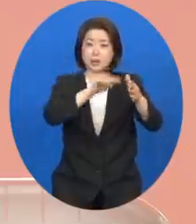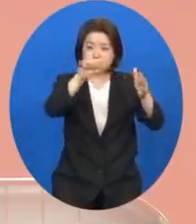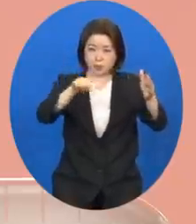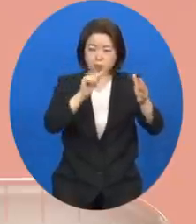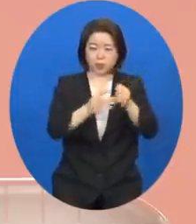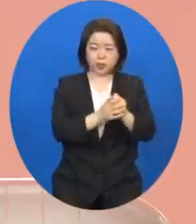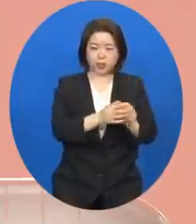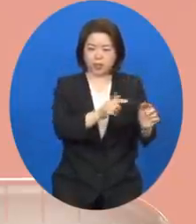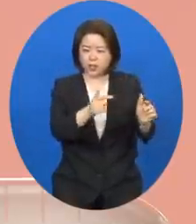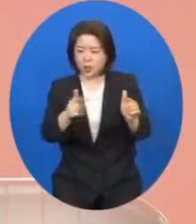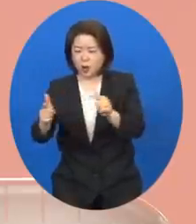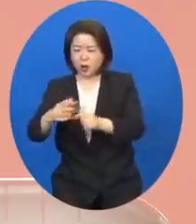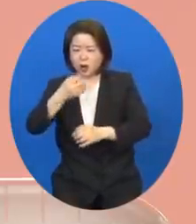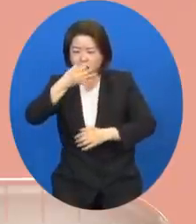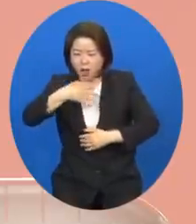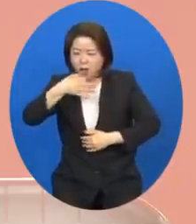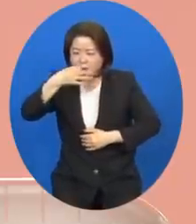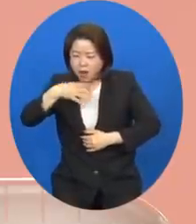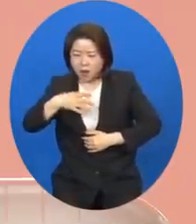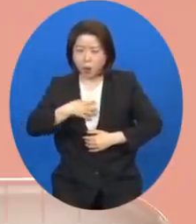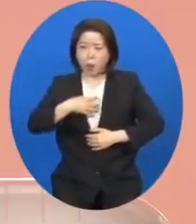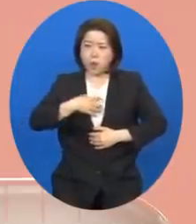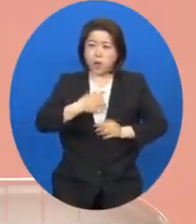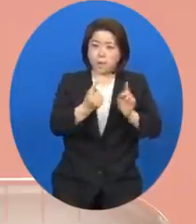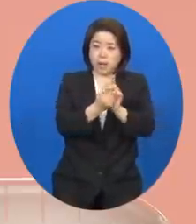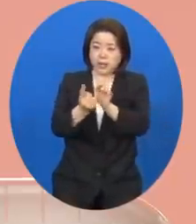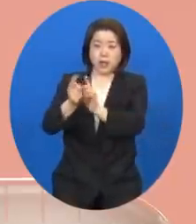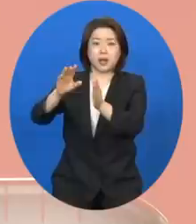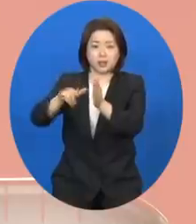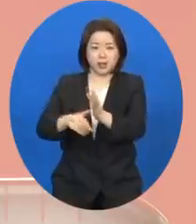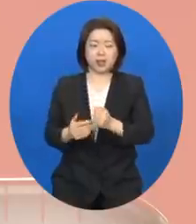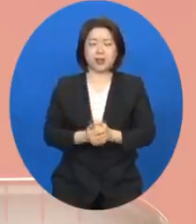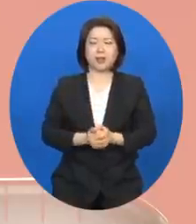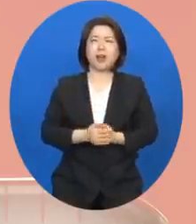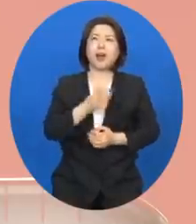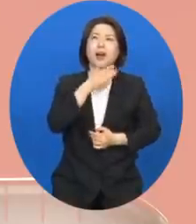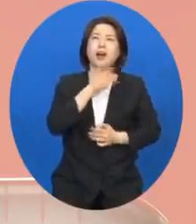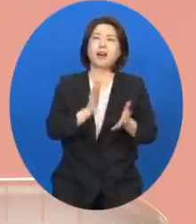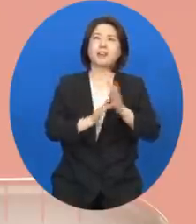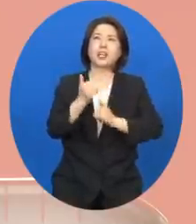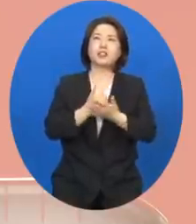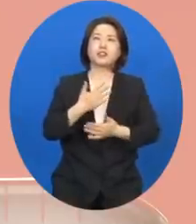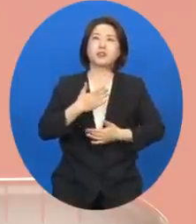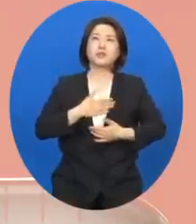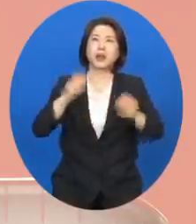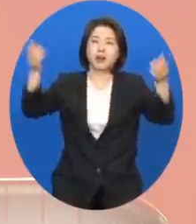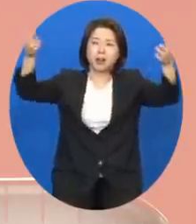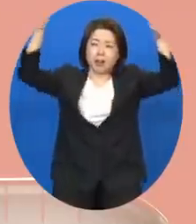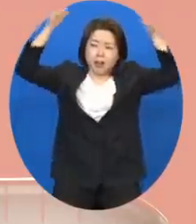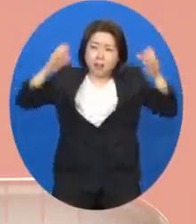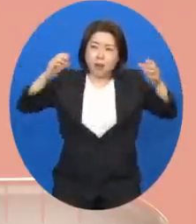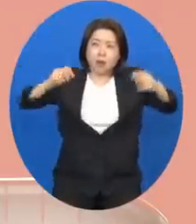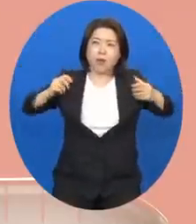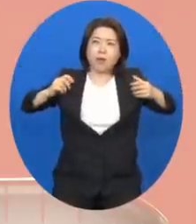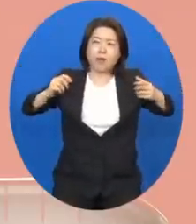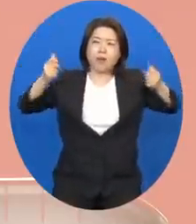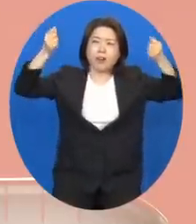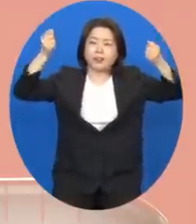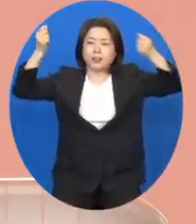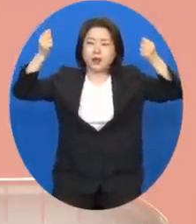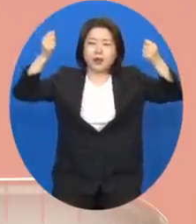여러 고비들이 올 때마다 예수님이 나를 목마 태워주고 계신다. 그 생각을